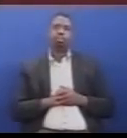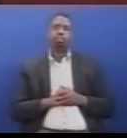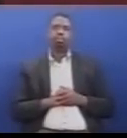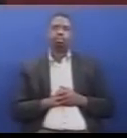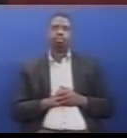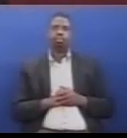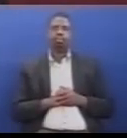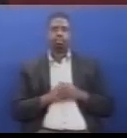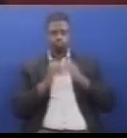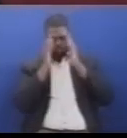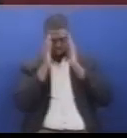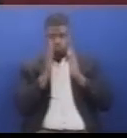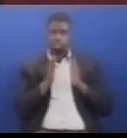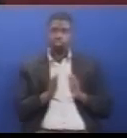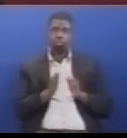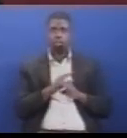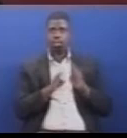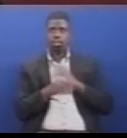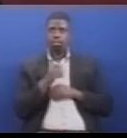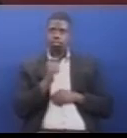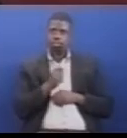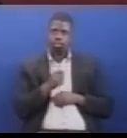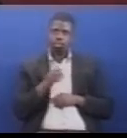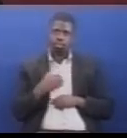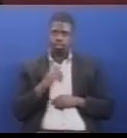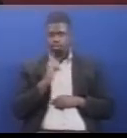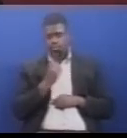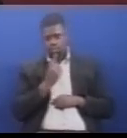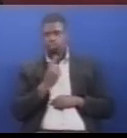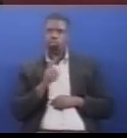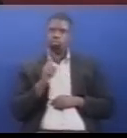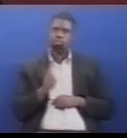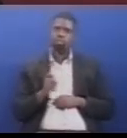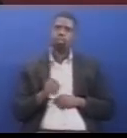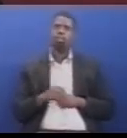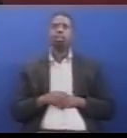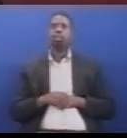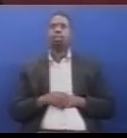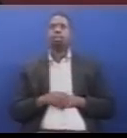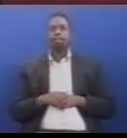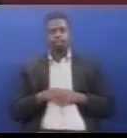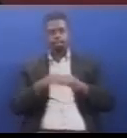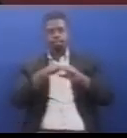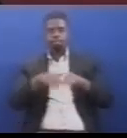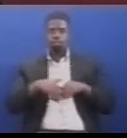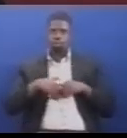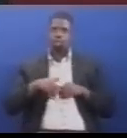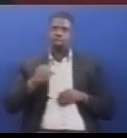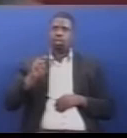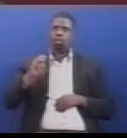Mheshimiwa Naibu Spika, napenda kujibu swali la Mheshimiwa Saada Mkuu ya Salum, mbunge wa Welezo, kama